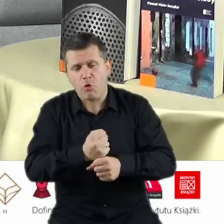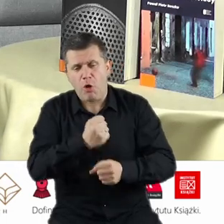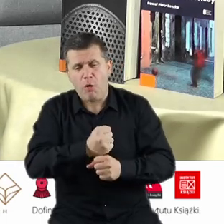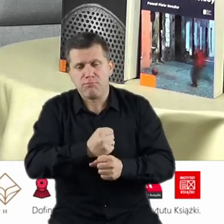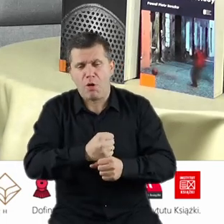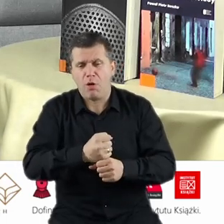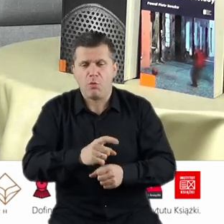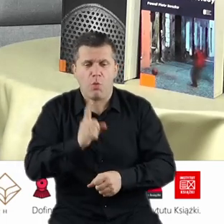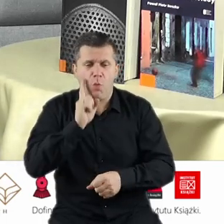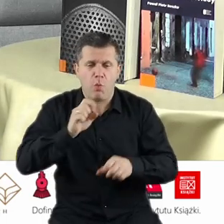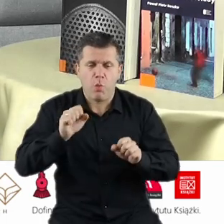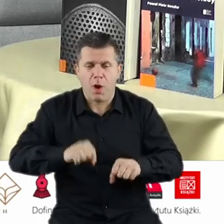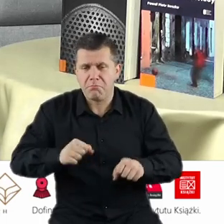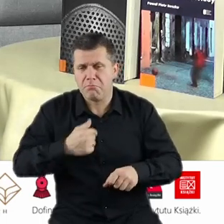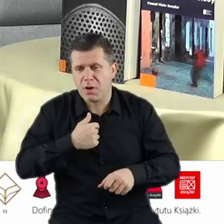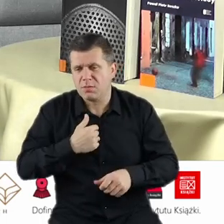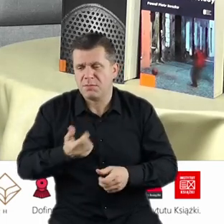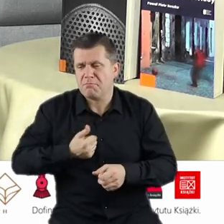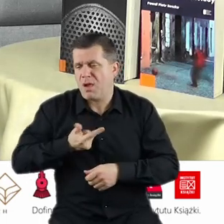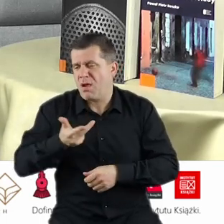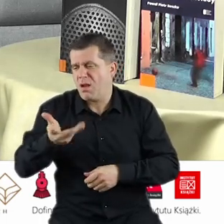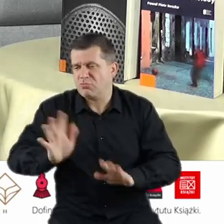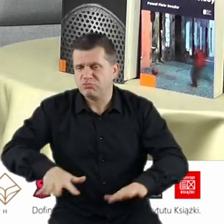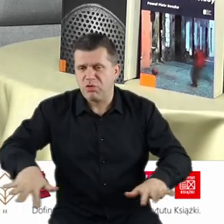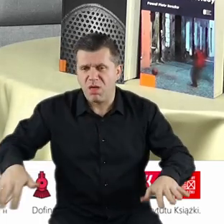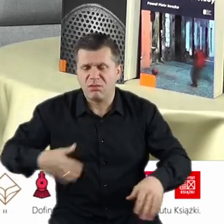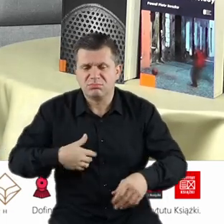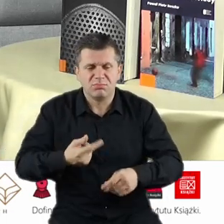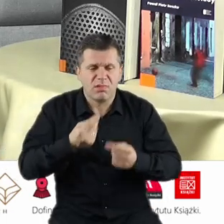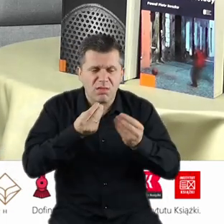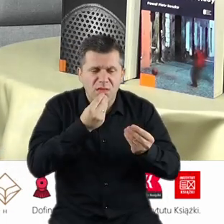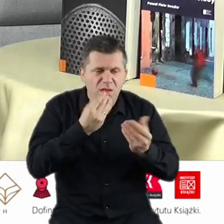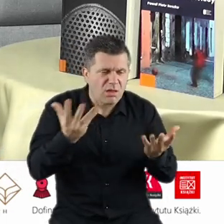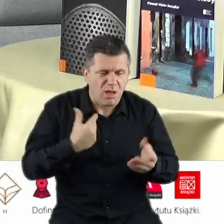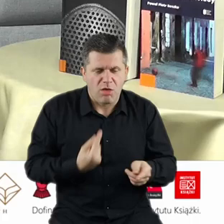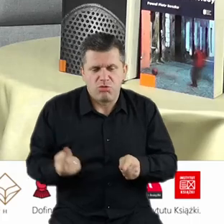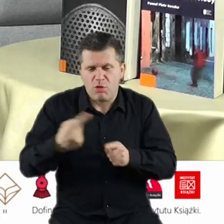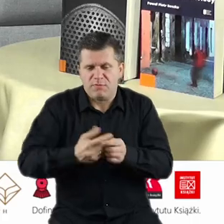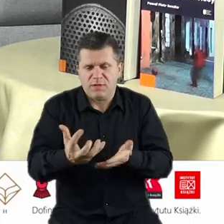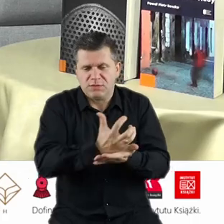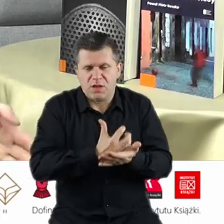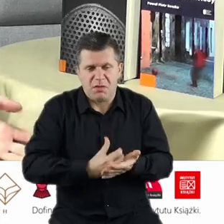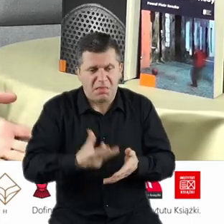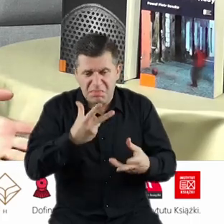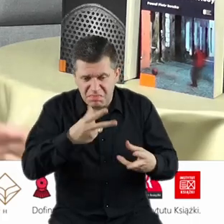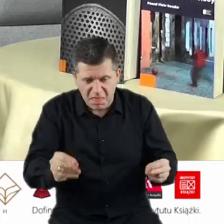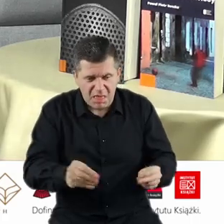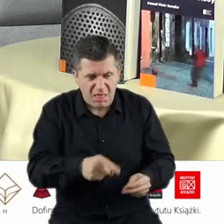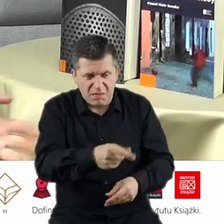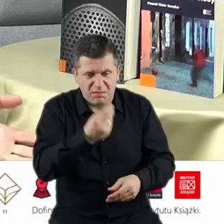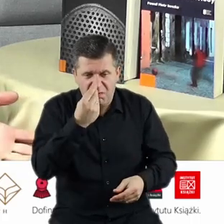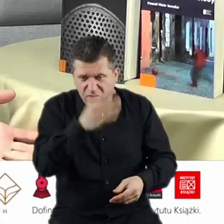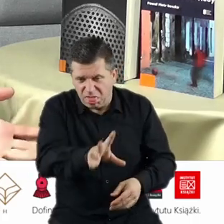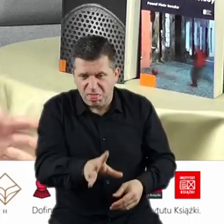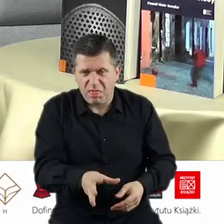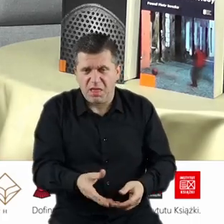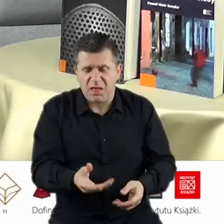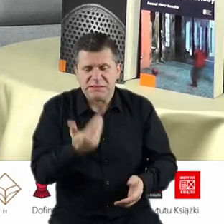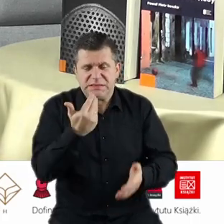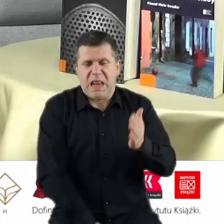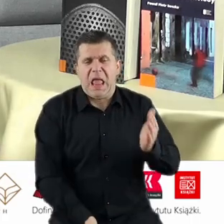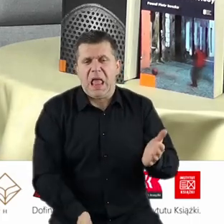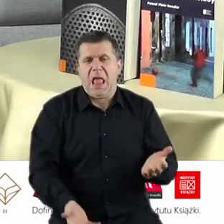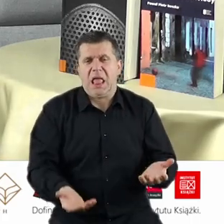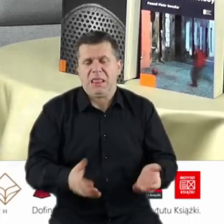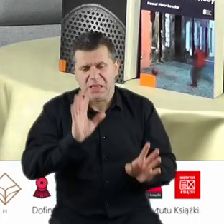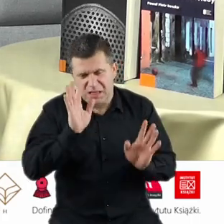czy robotnik, ojciec z kilkorga dzieci sobie dorobię, a jak nie, no to się zmarnuje, no i pan by nie wziął,